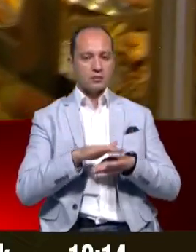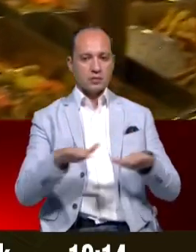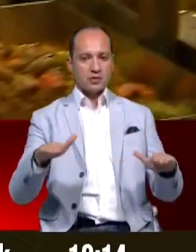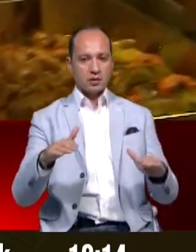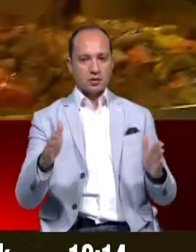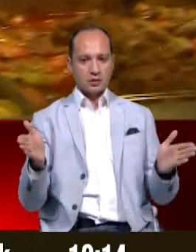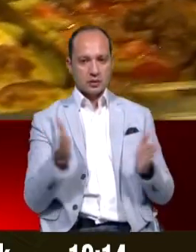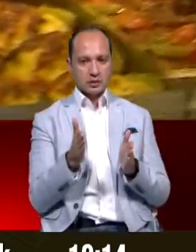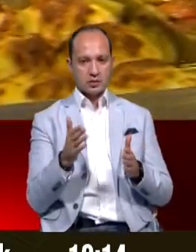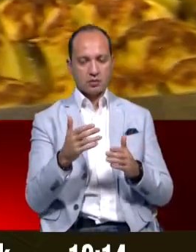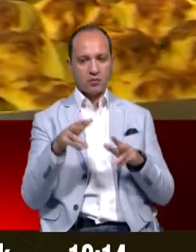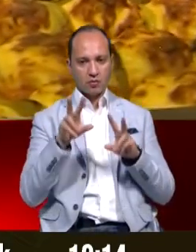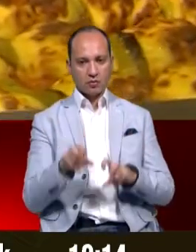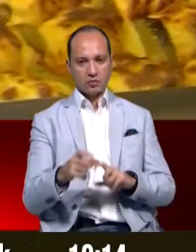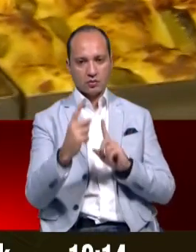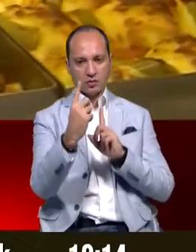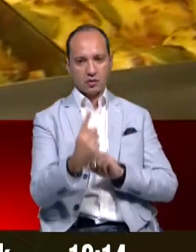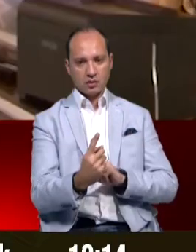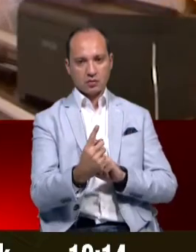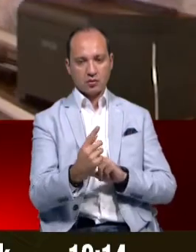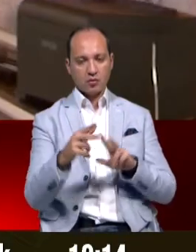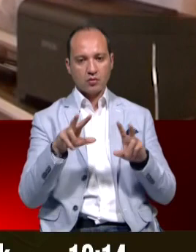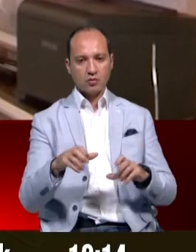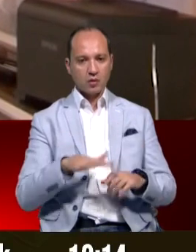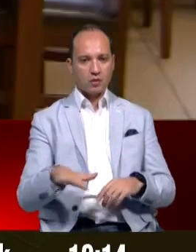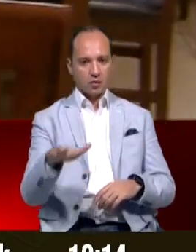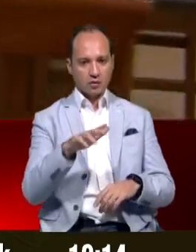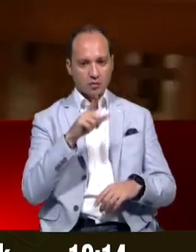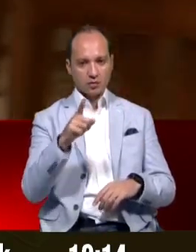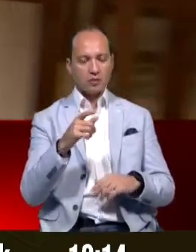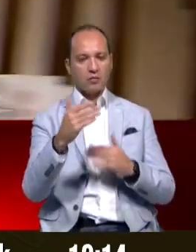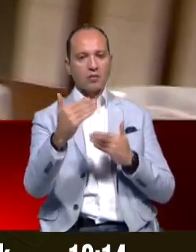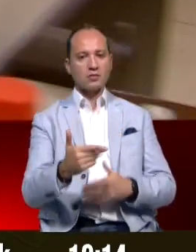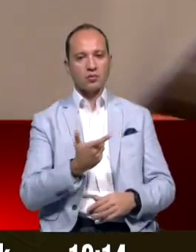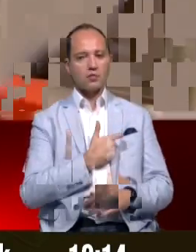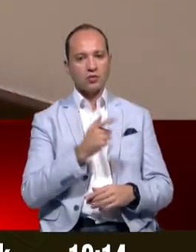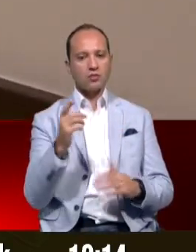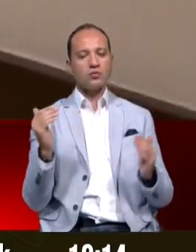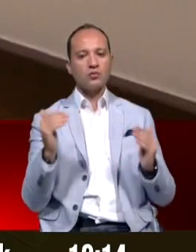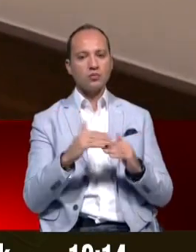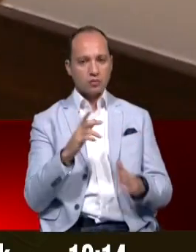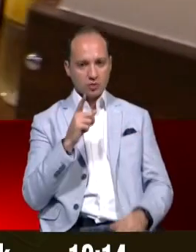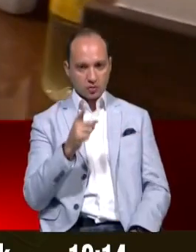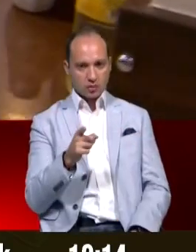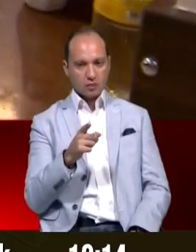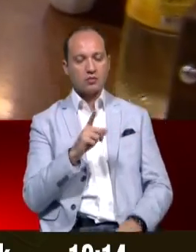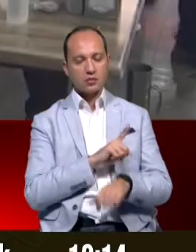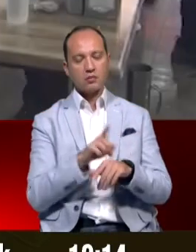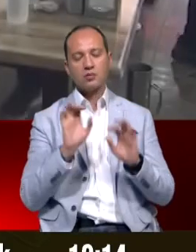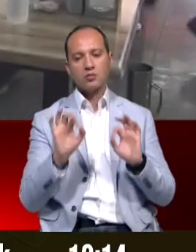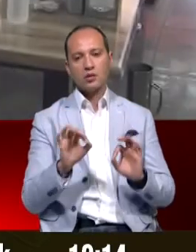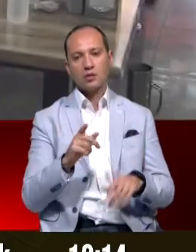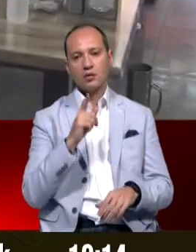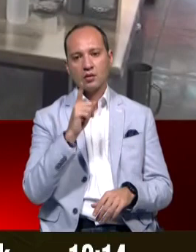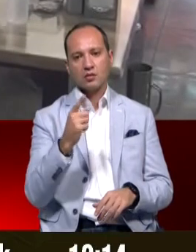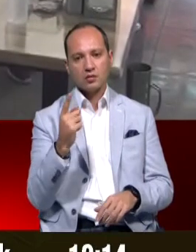sıklığımızı, oturulduğundaki karşılıklı oturma alanlarını, mesafe kuralına burada uyamayacaksak, o zaman mutlaka ve